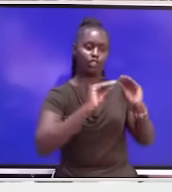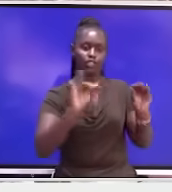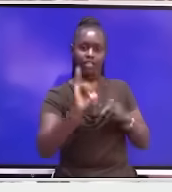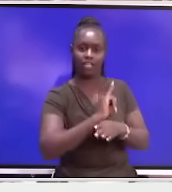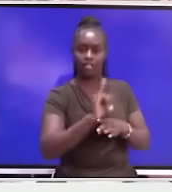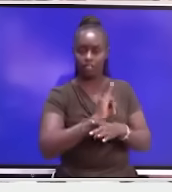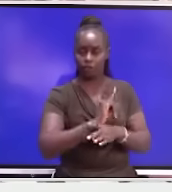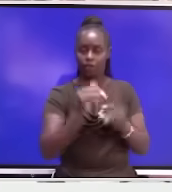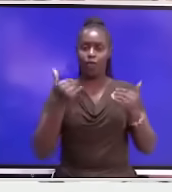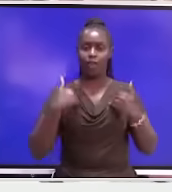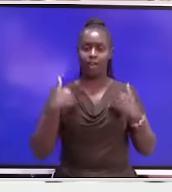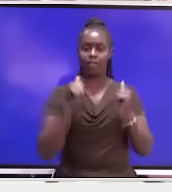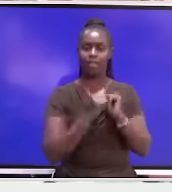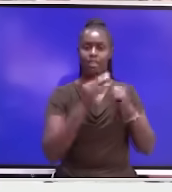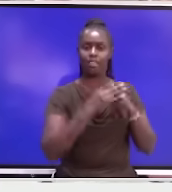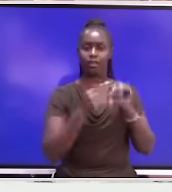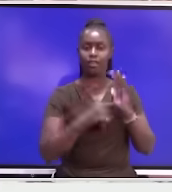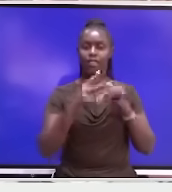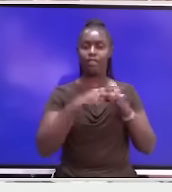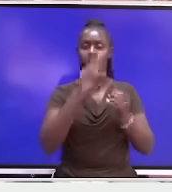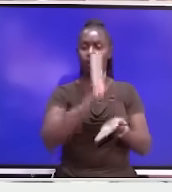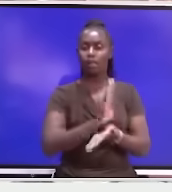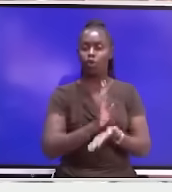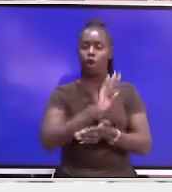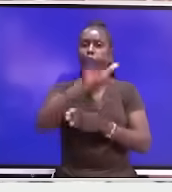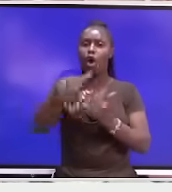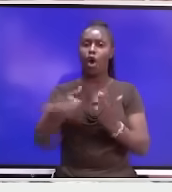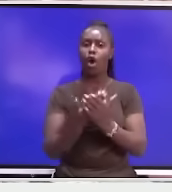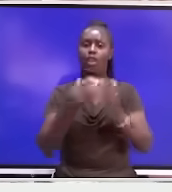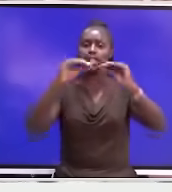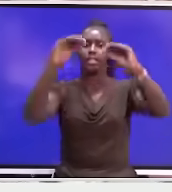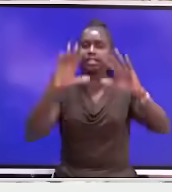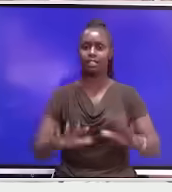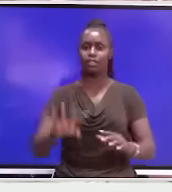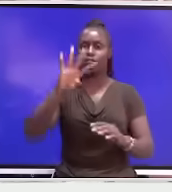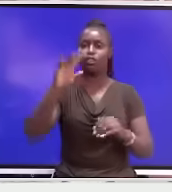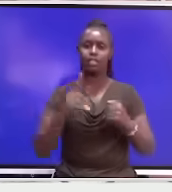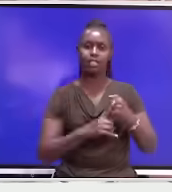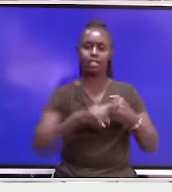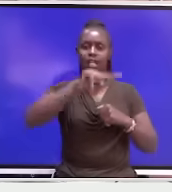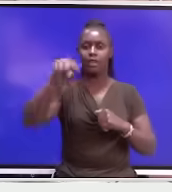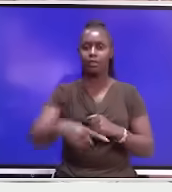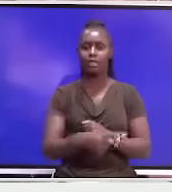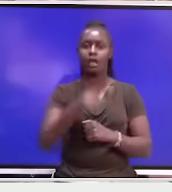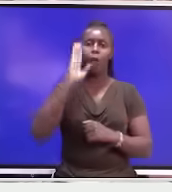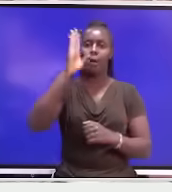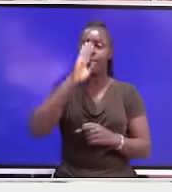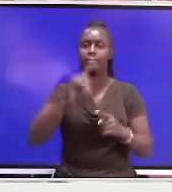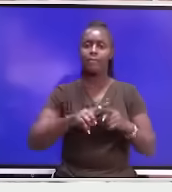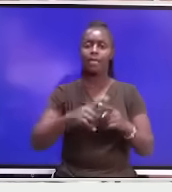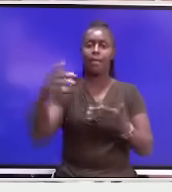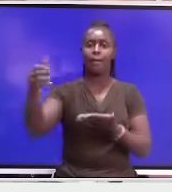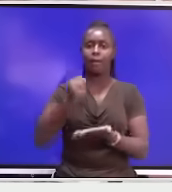Tumawekea 18.7 billion shillings. Hawa walimu wetu, all the 46,000, wapewe kazi ya permanent